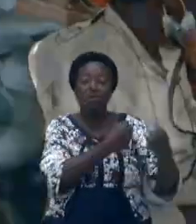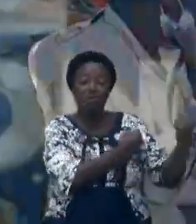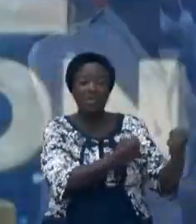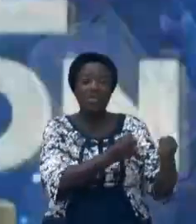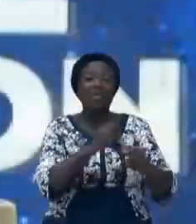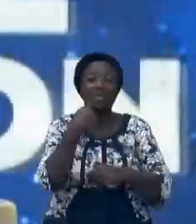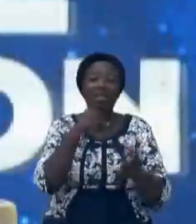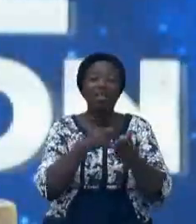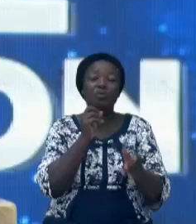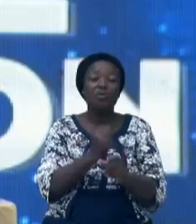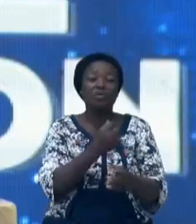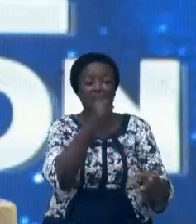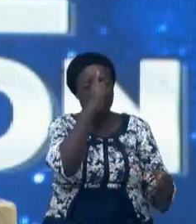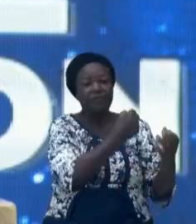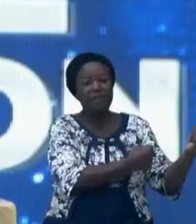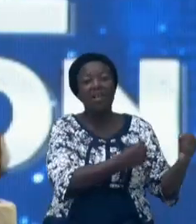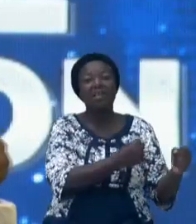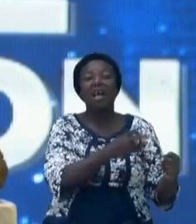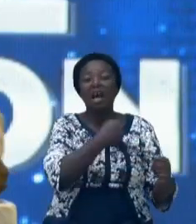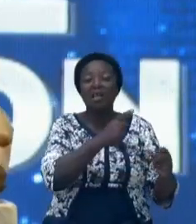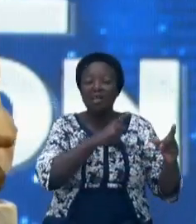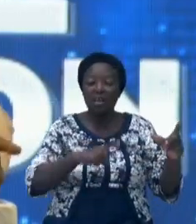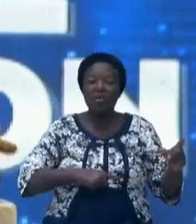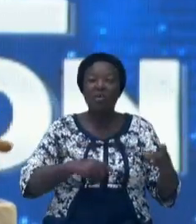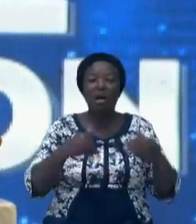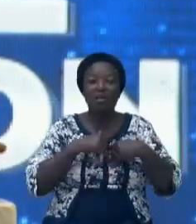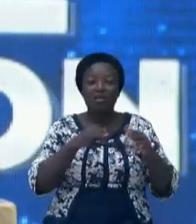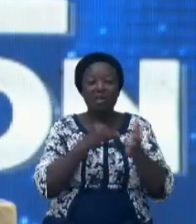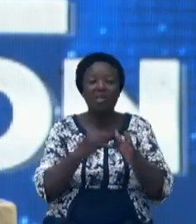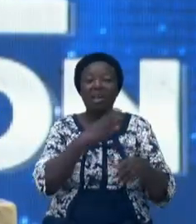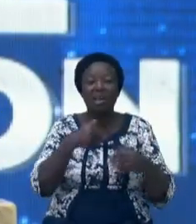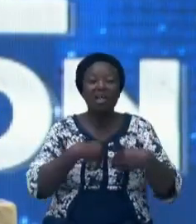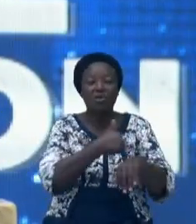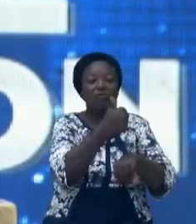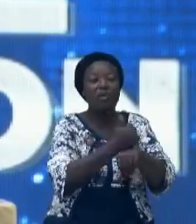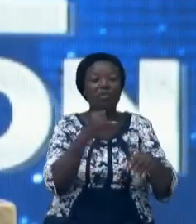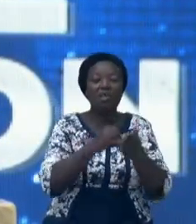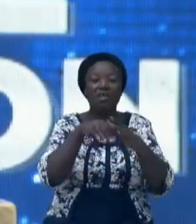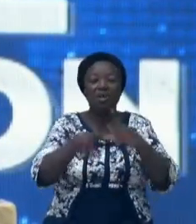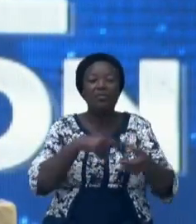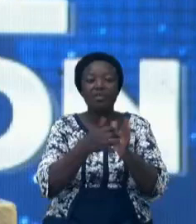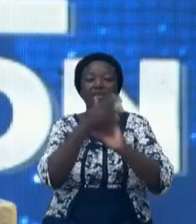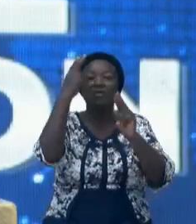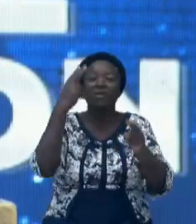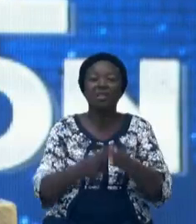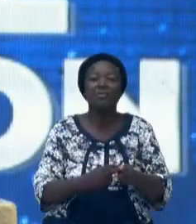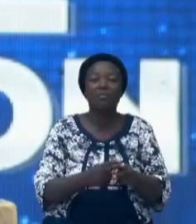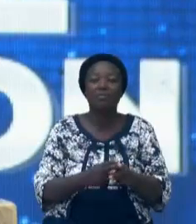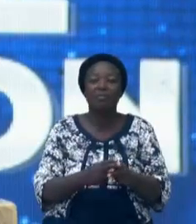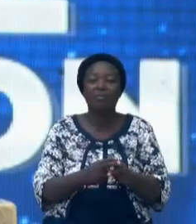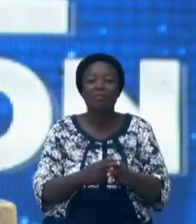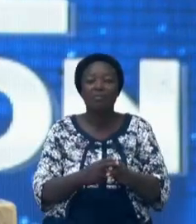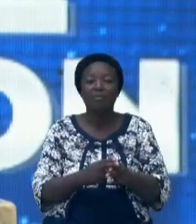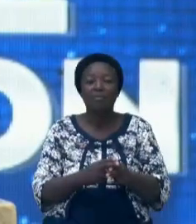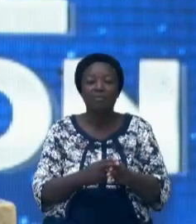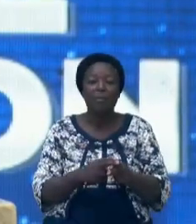dit le veuf war le seigneur l'a fait et le seigneur l'a confirmé dans ta vie